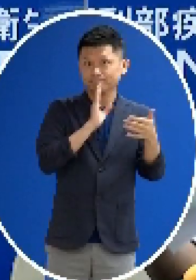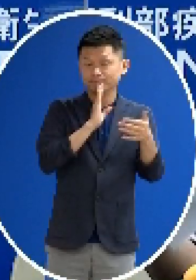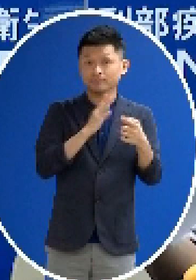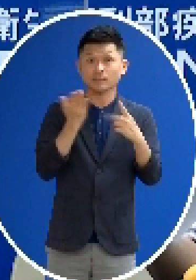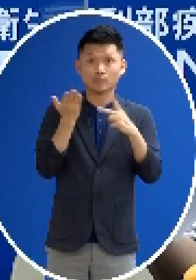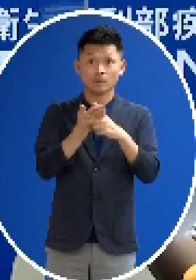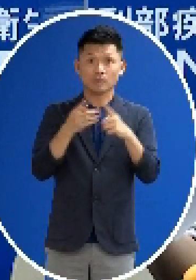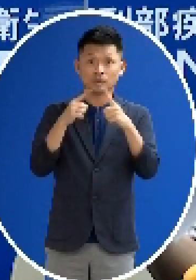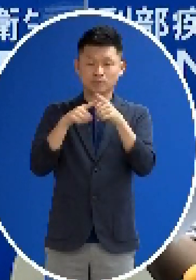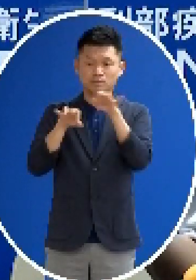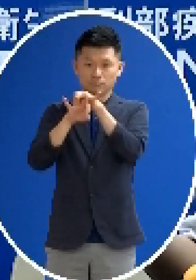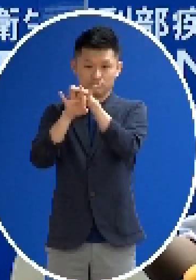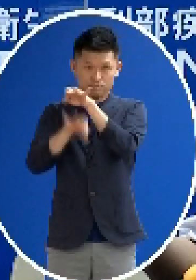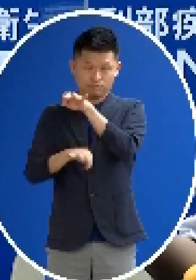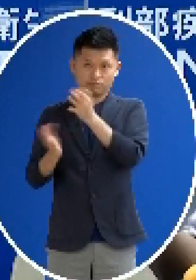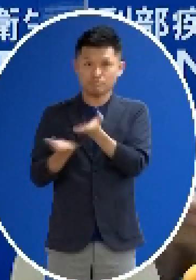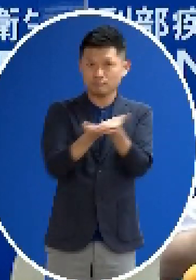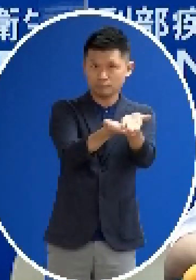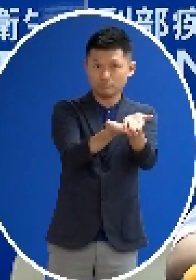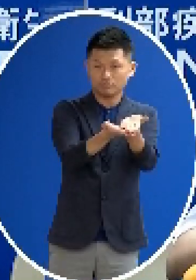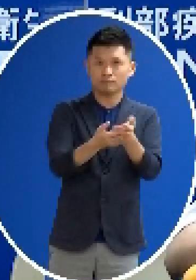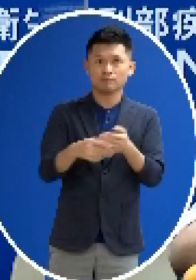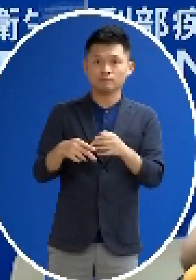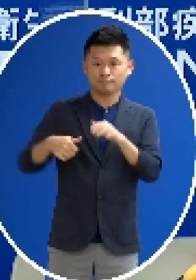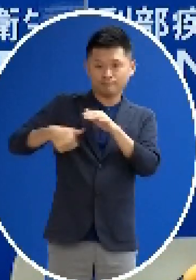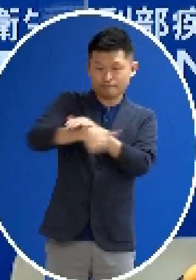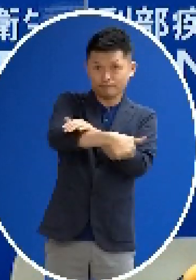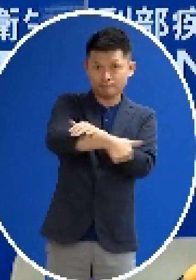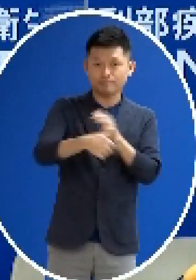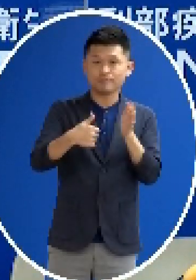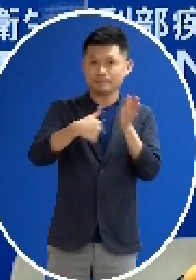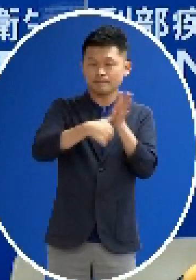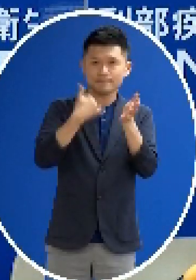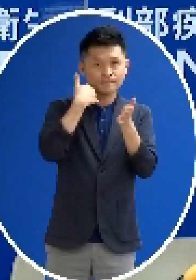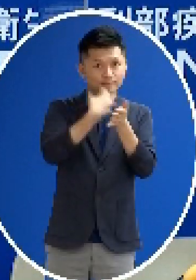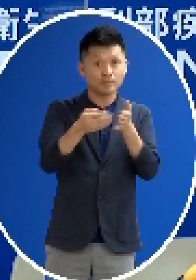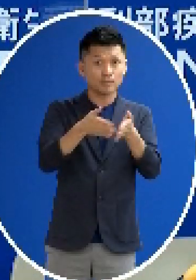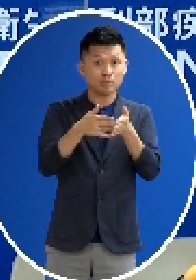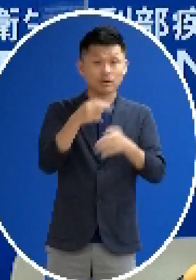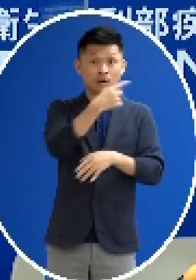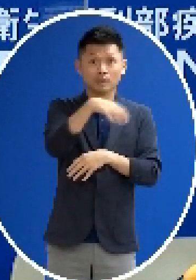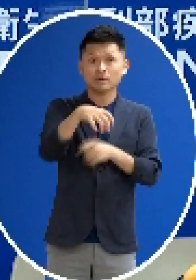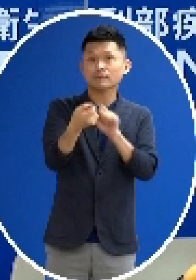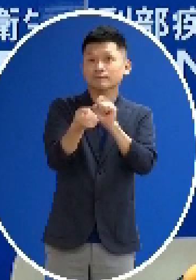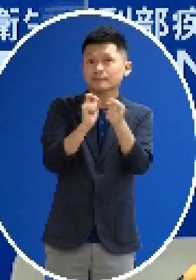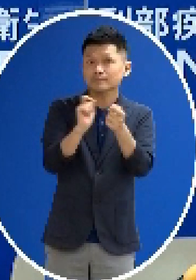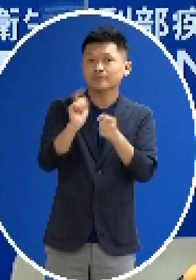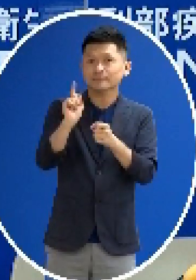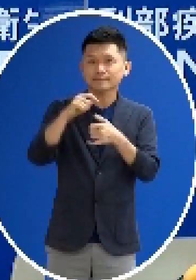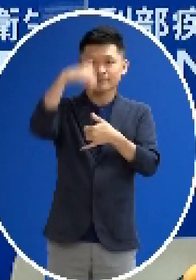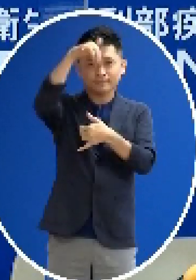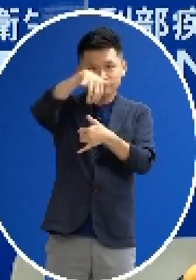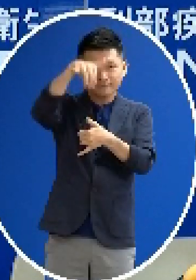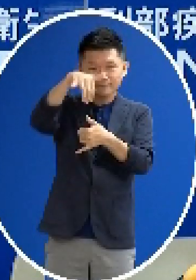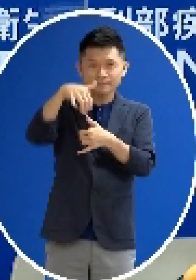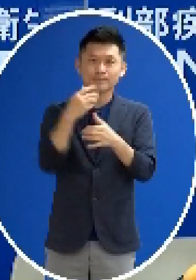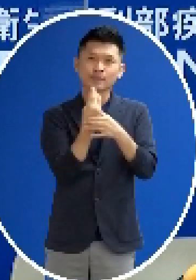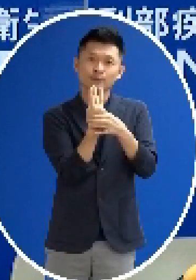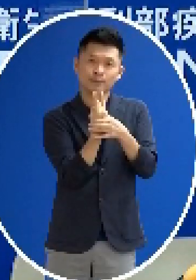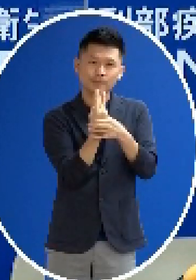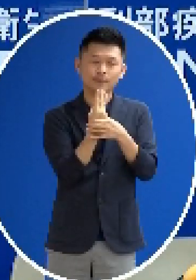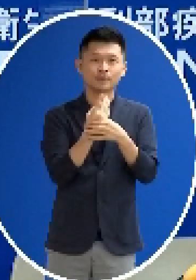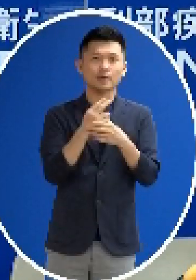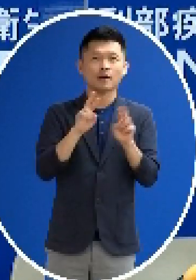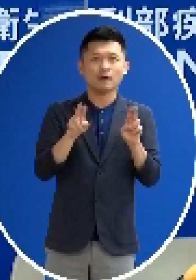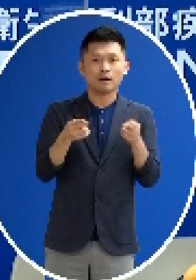人员造册，哈，落实入场10连制。游泳池周边的设施包括淋浴间、三温暖、蒸汽室、